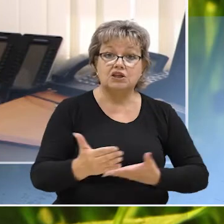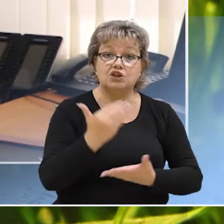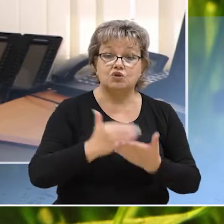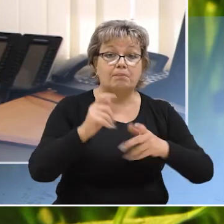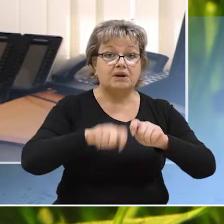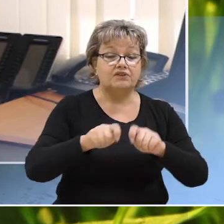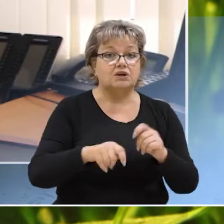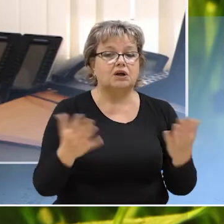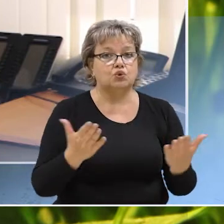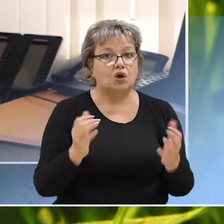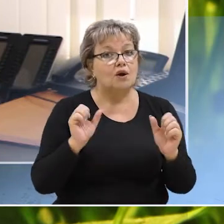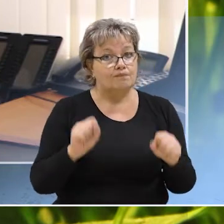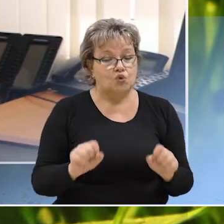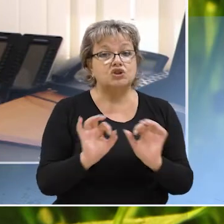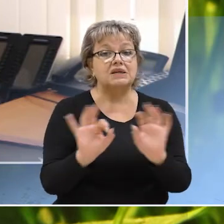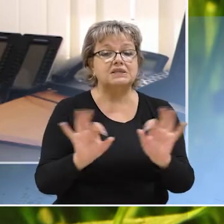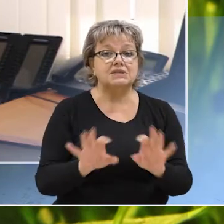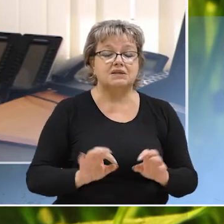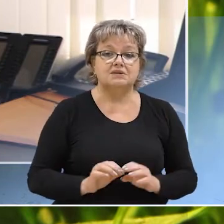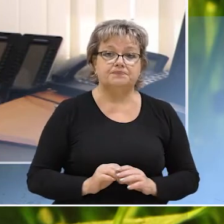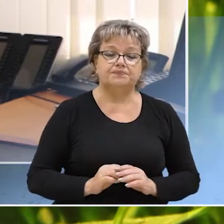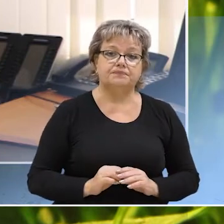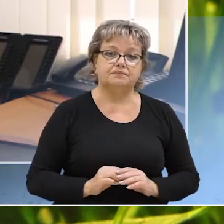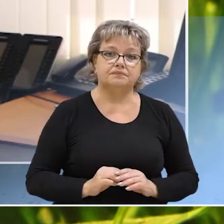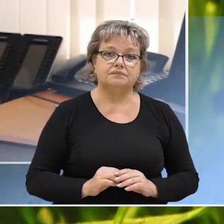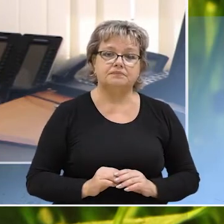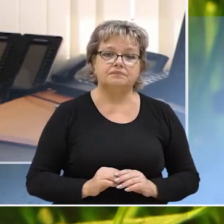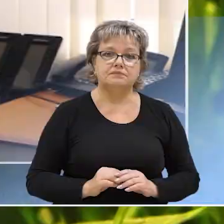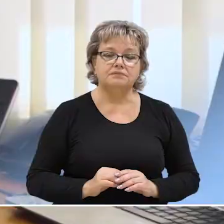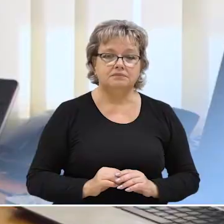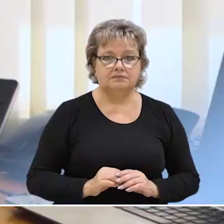есть уже какие-то результаты проверок, о которых, ну, можно рассказать?